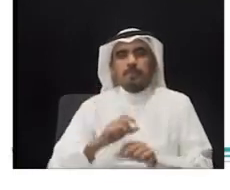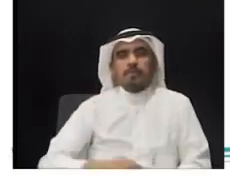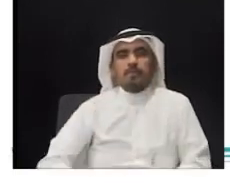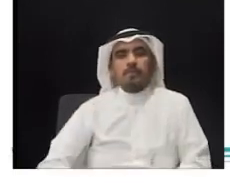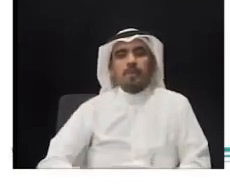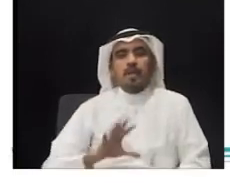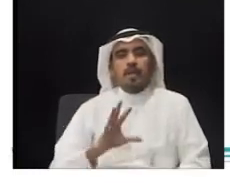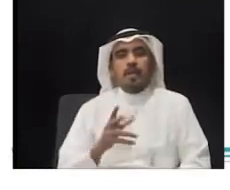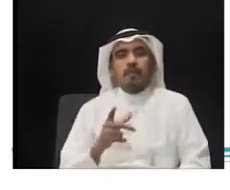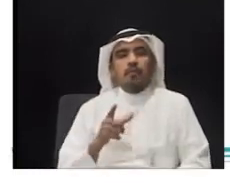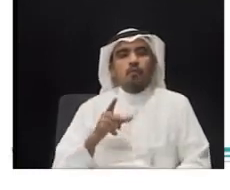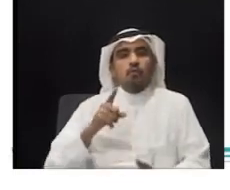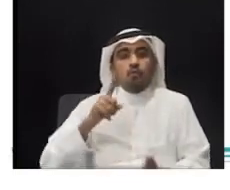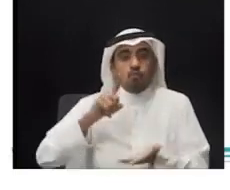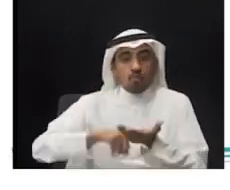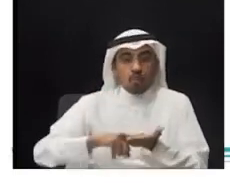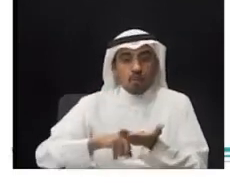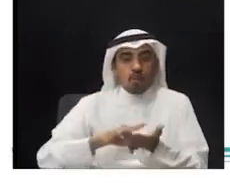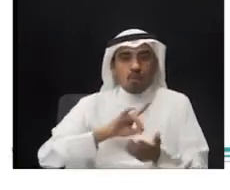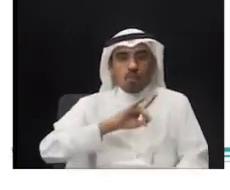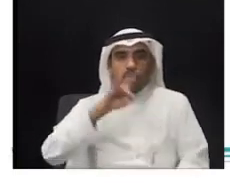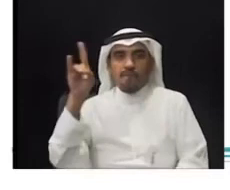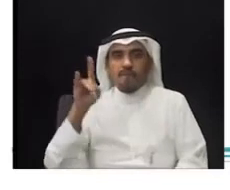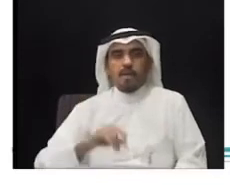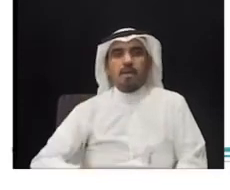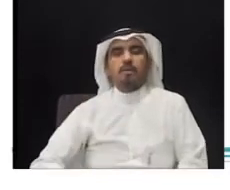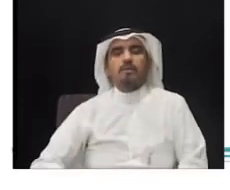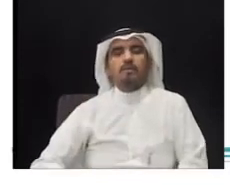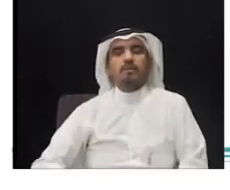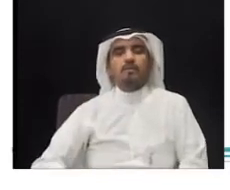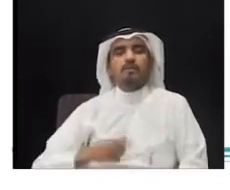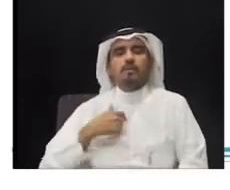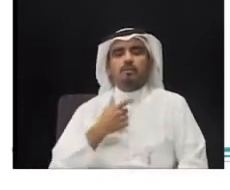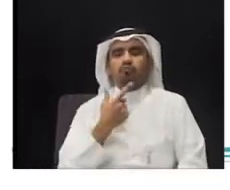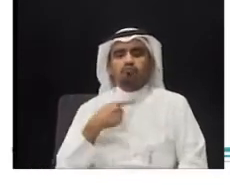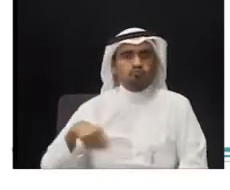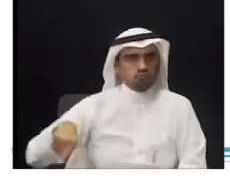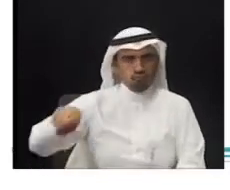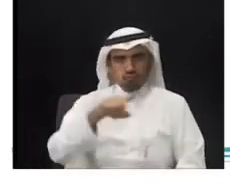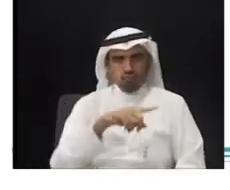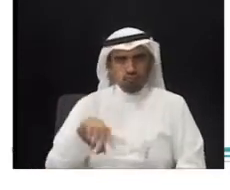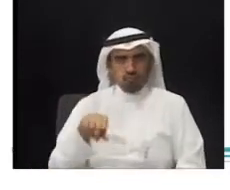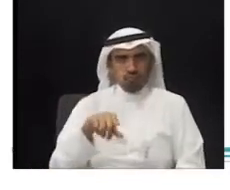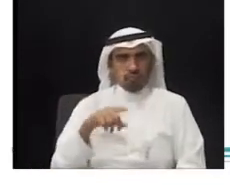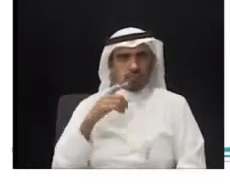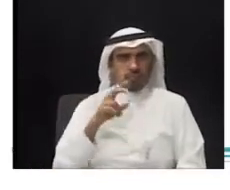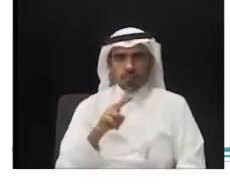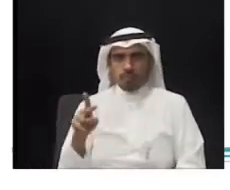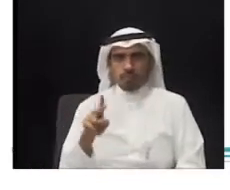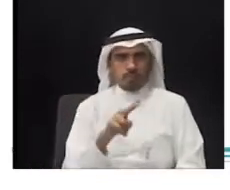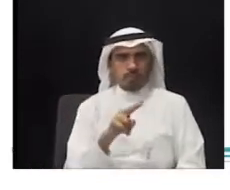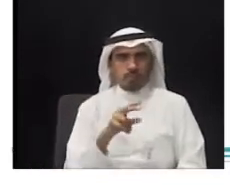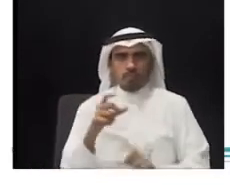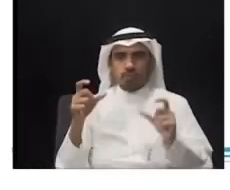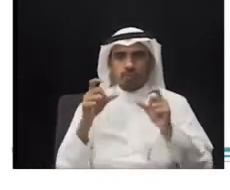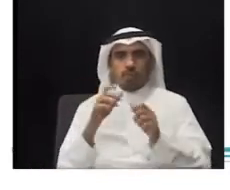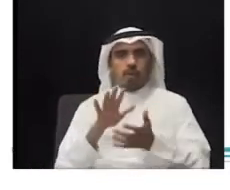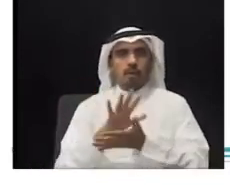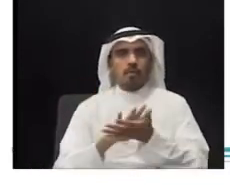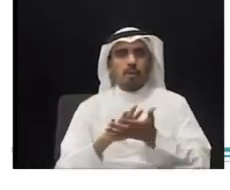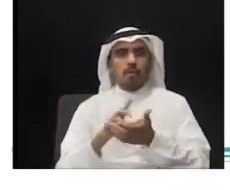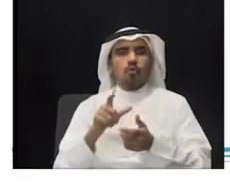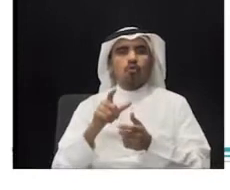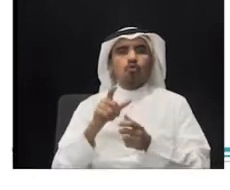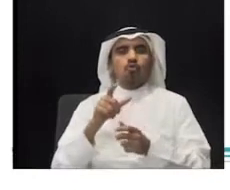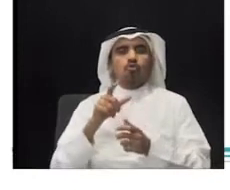ونأتي بالدليل كيف جاءت مثبتة وكيف جاءت منفية. وأيضا أريدكم أن تفرقوا ما